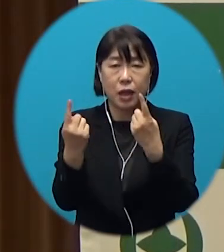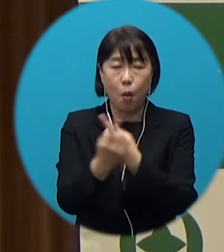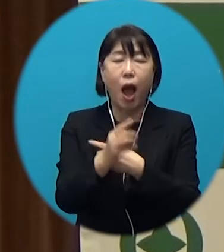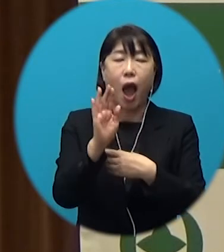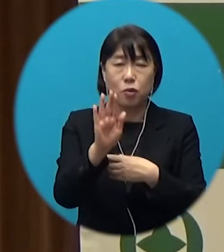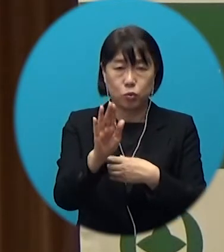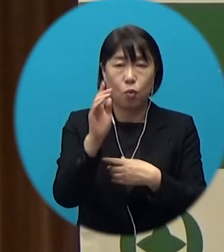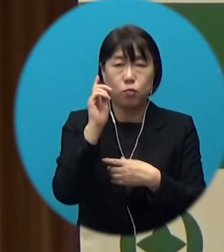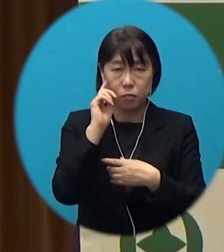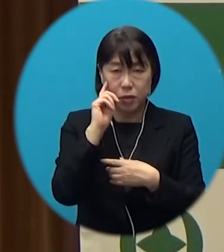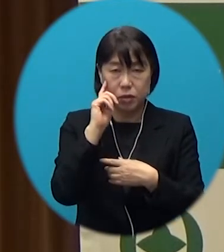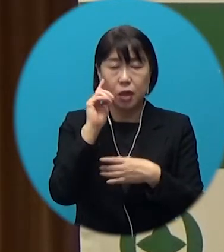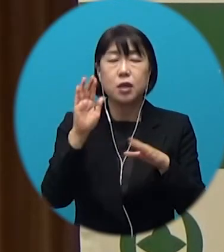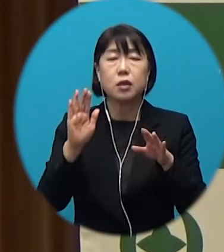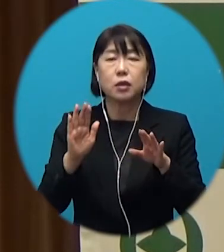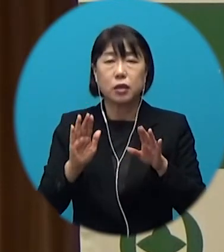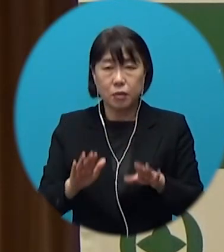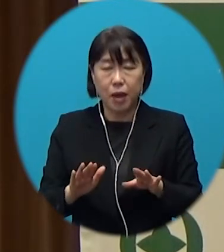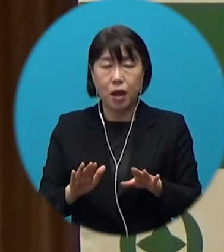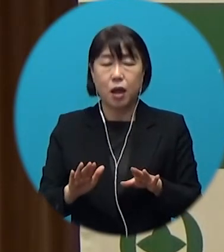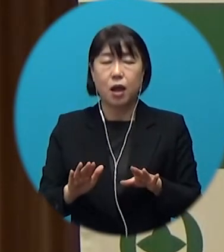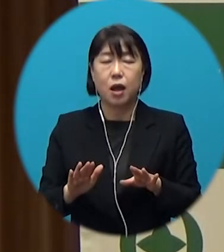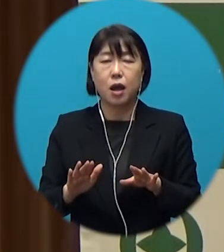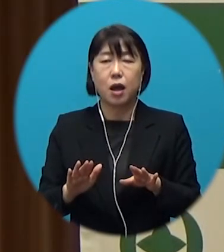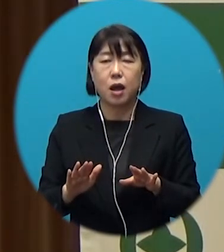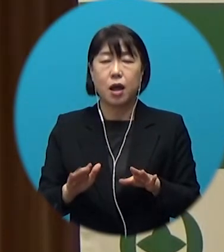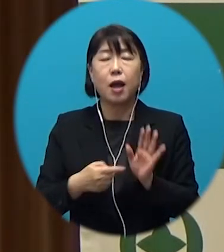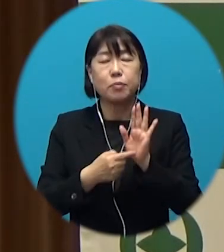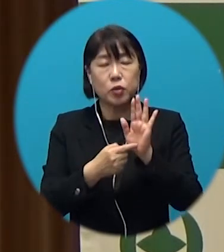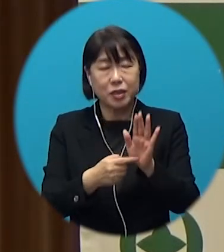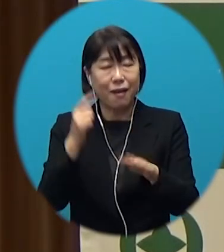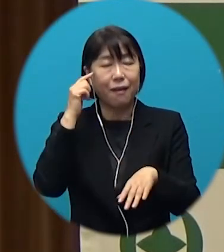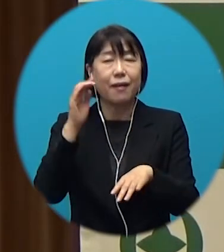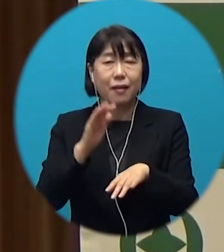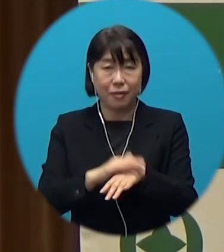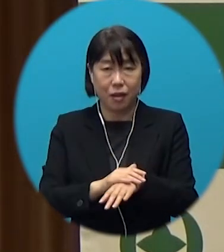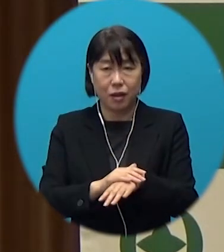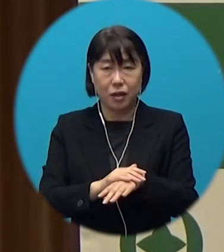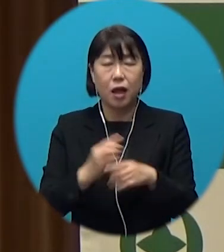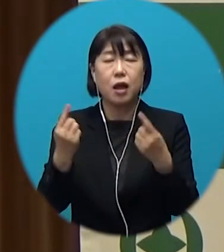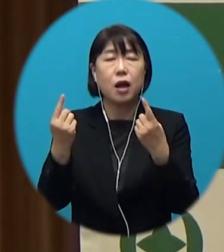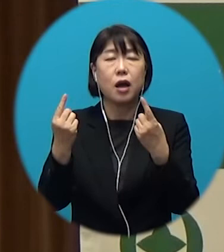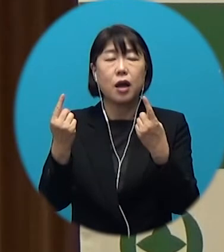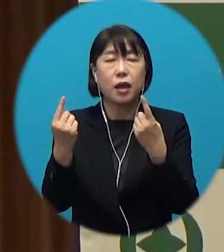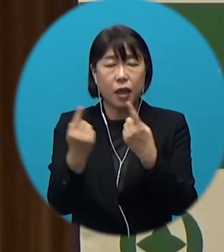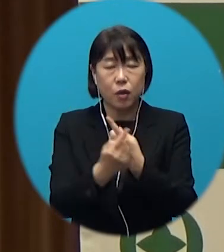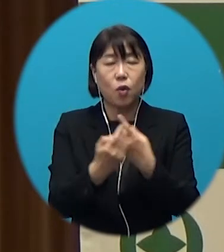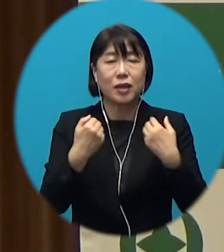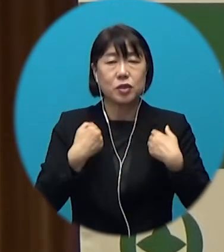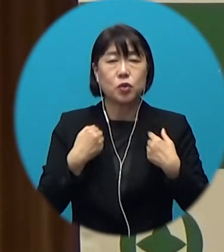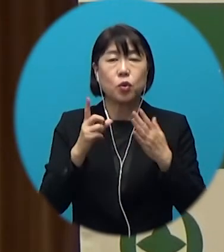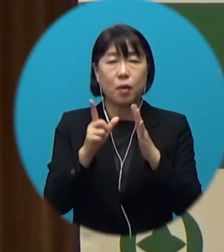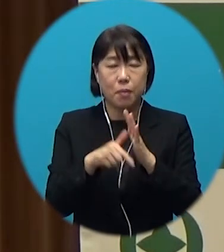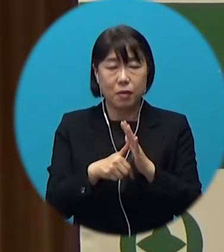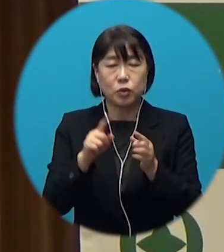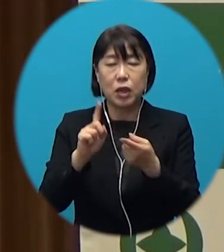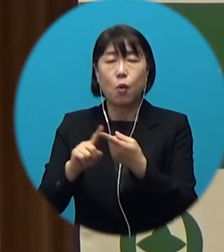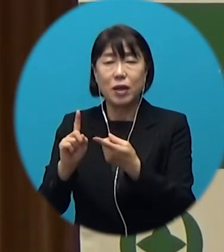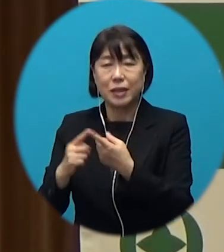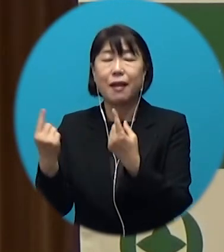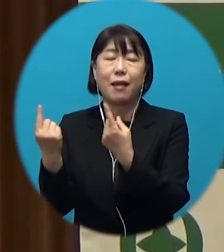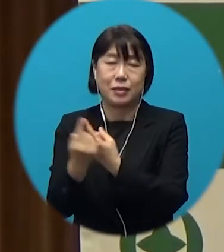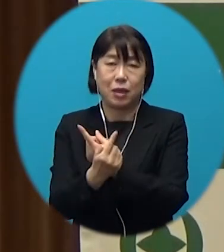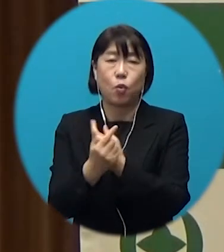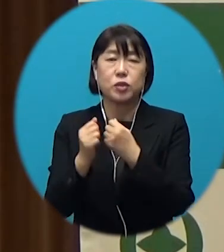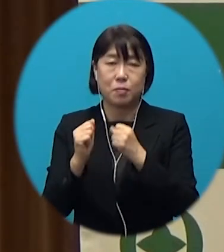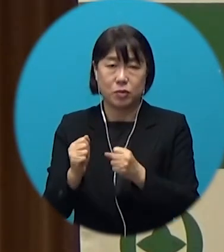ので、今回公表した考え方がですね、変更される必要がある場合には、それを改正をしていくと。その意味